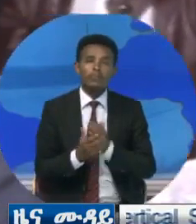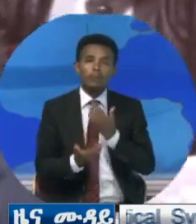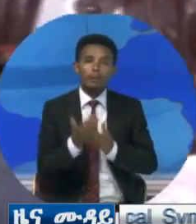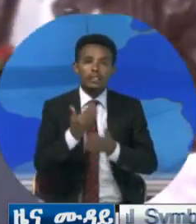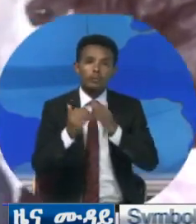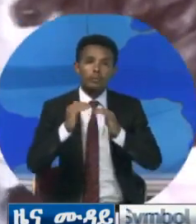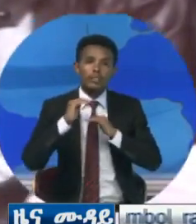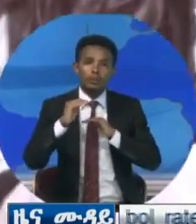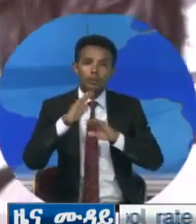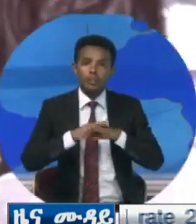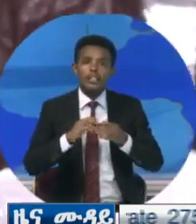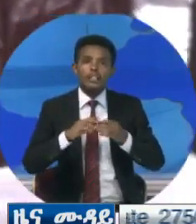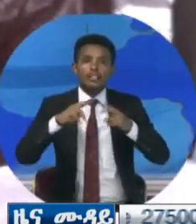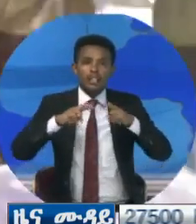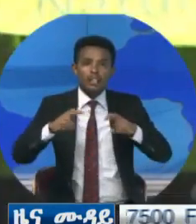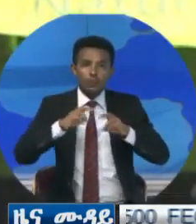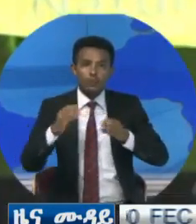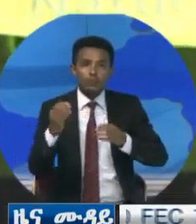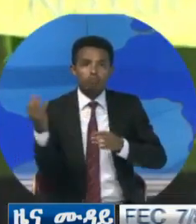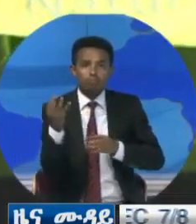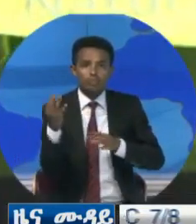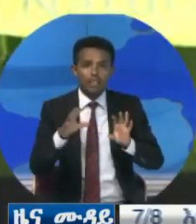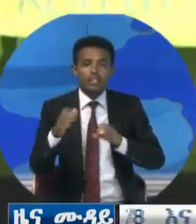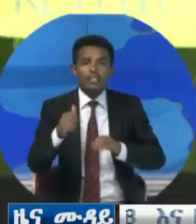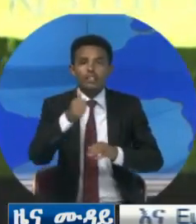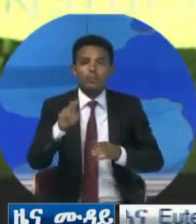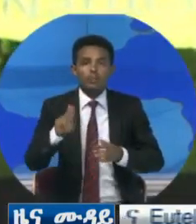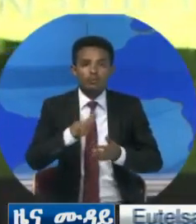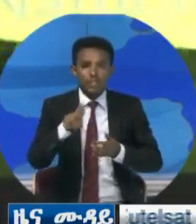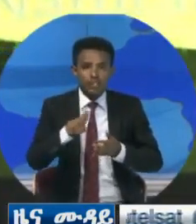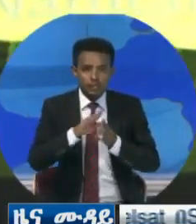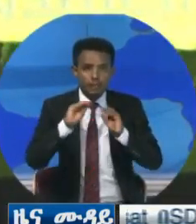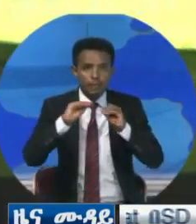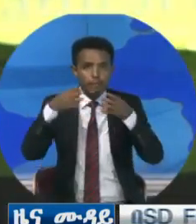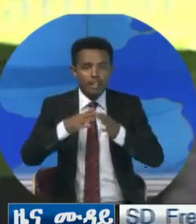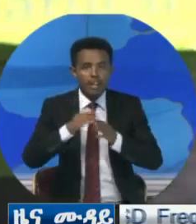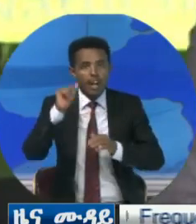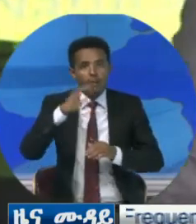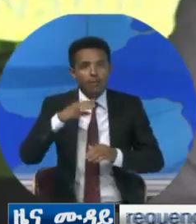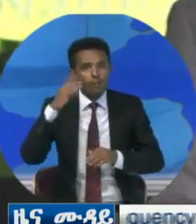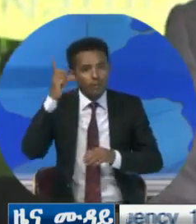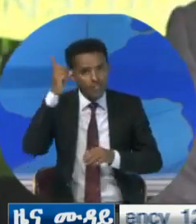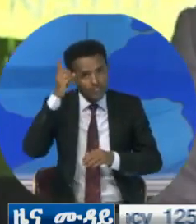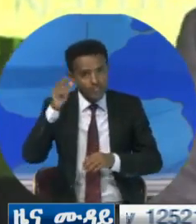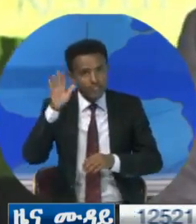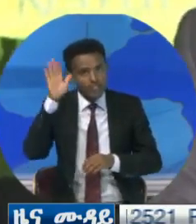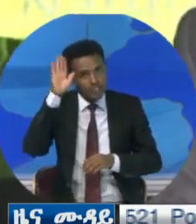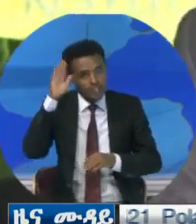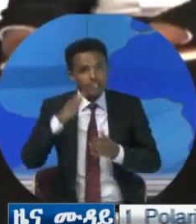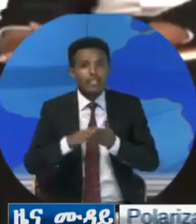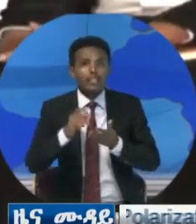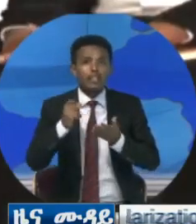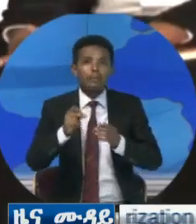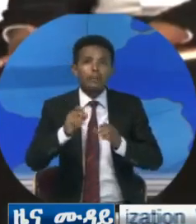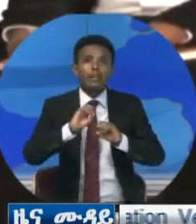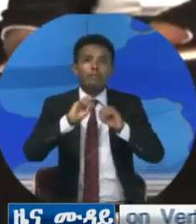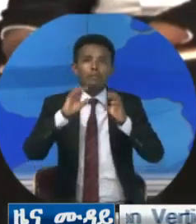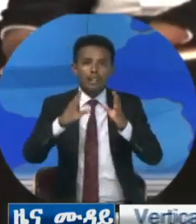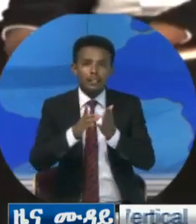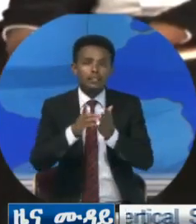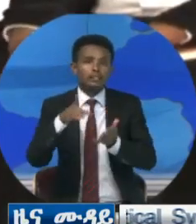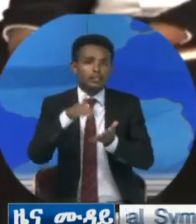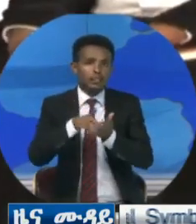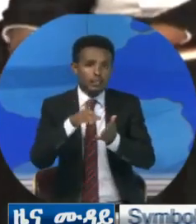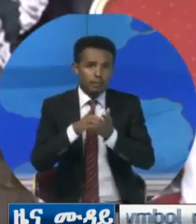በመክክር መድረኩ ላይ ጥናታዊ ጽሑፍ ያቀረቡት የአዲስ አበባ ዩኒቨርሲቲ መምህር አቶ ፋሲካ ገዛኸኝ የደብረ ብርሃን ከተማ ለኢንቨስትመንት መዳረሻ ለማድረግ ሀገር